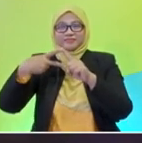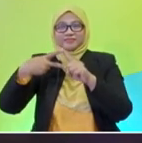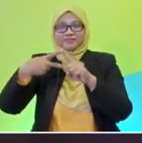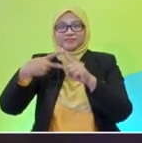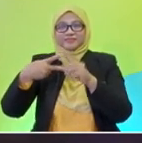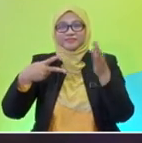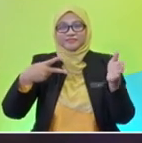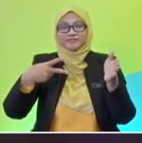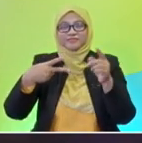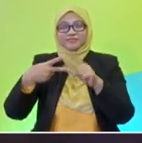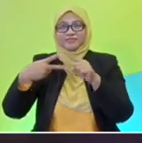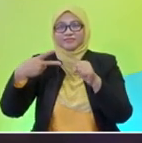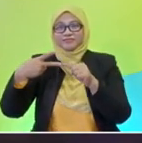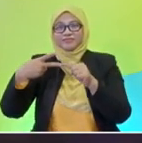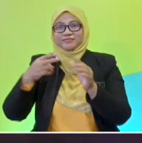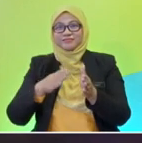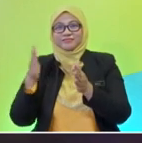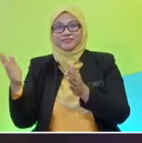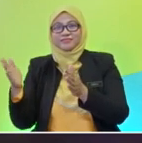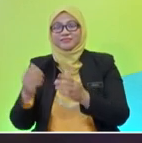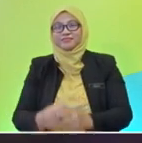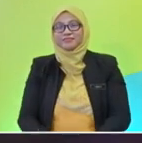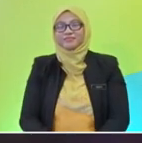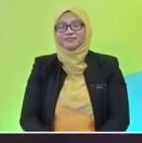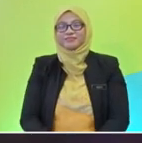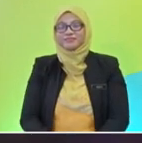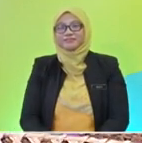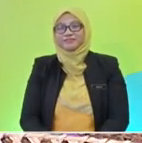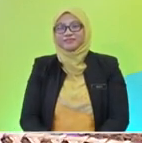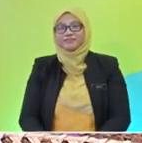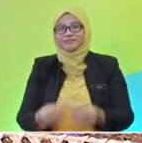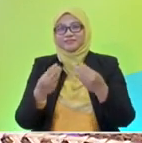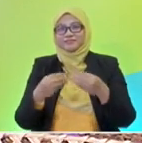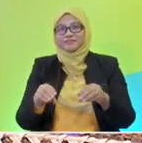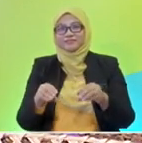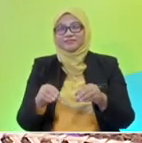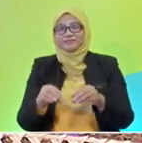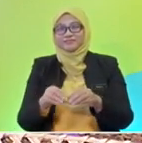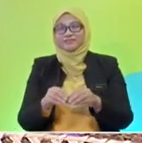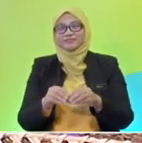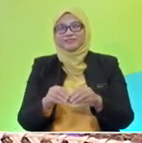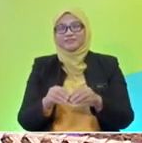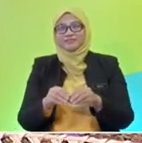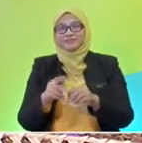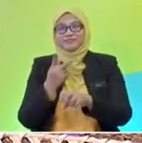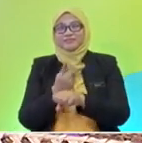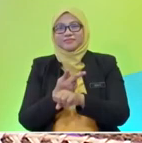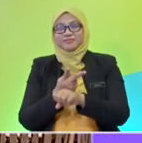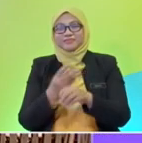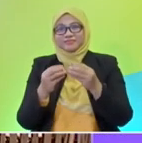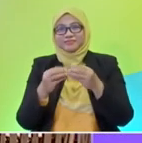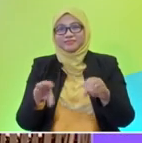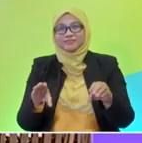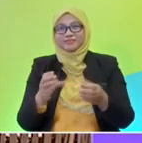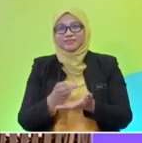Kita cuba. Ya. Saya akan cuba selesaikan pecah kaca, pecah gelas. Okey, cikgu, ada ikan siakap,